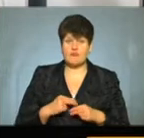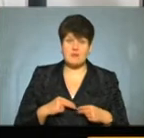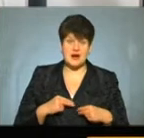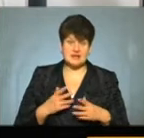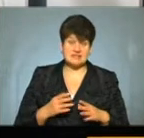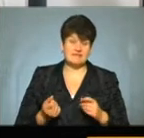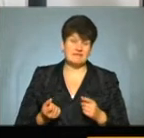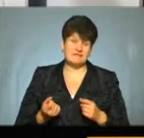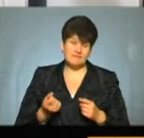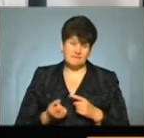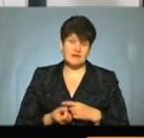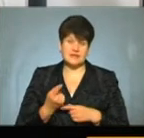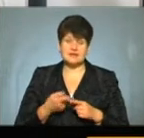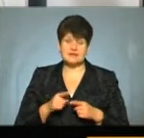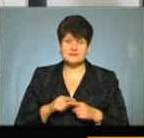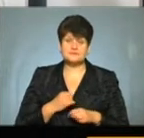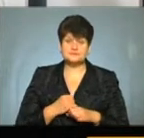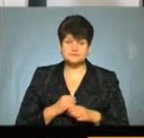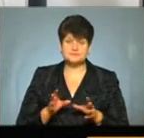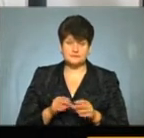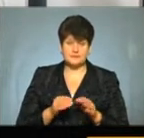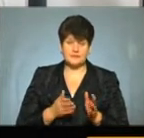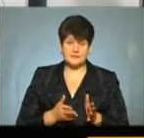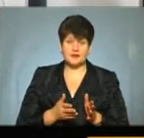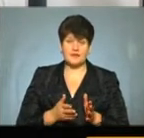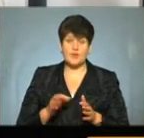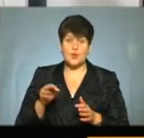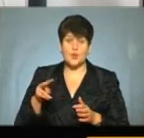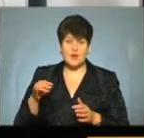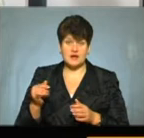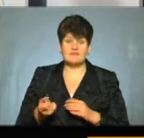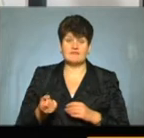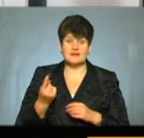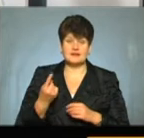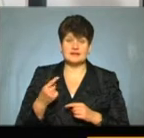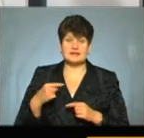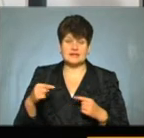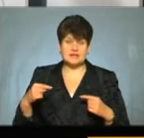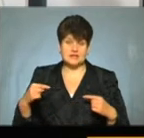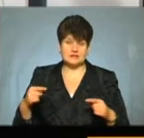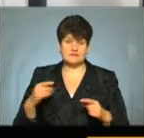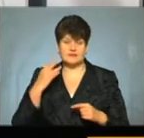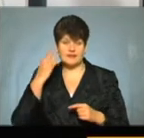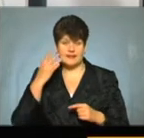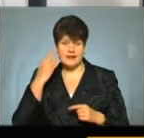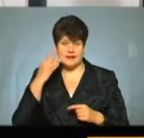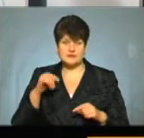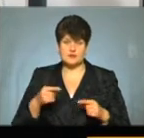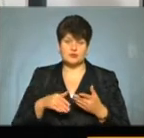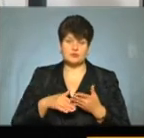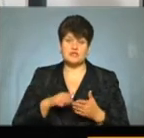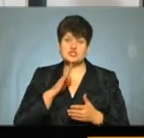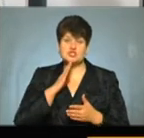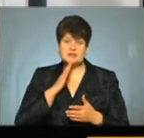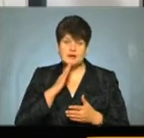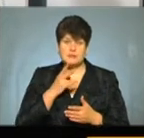виникла в ході вже нашої роботи спільної, у Олі виникла і інших членкинь, виникла така ідея створити і допомагати жінкам, оскільки